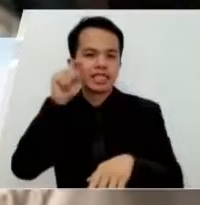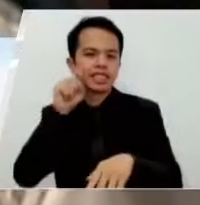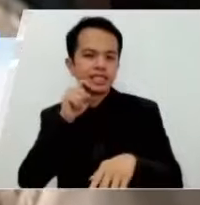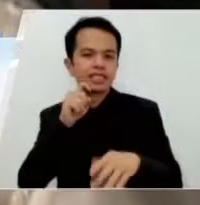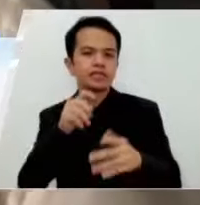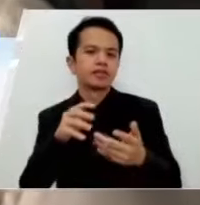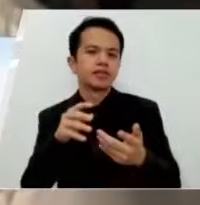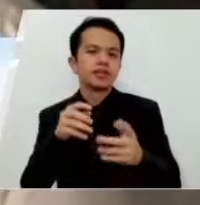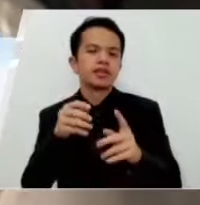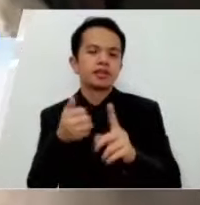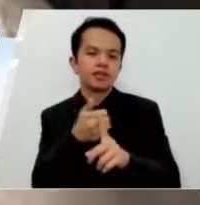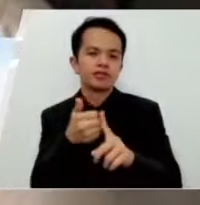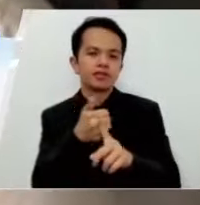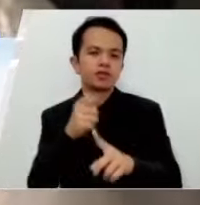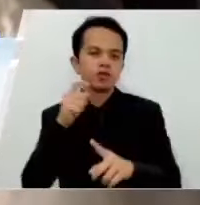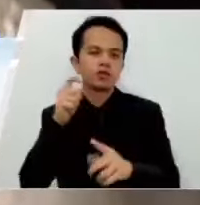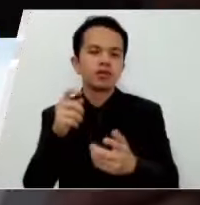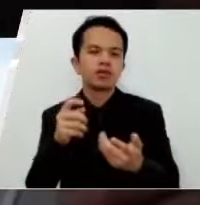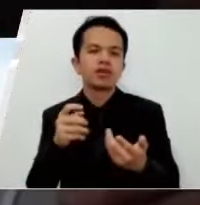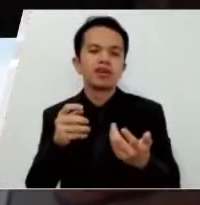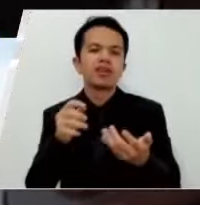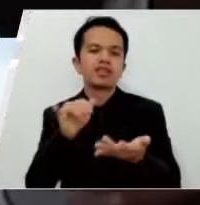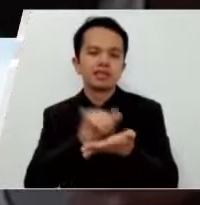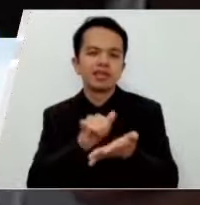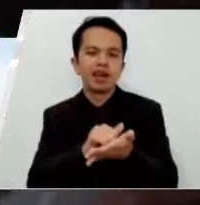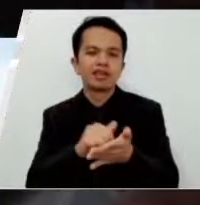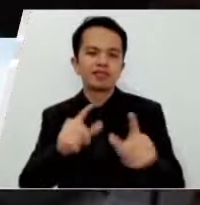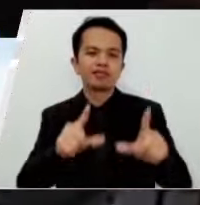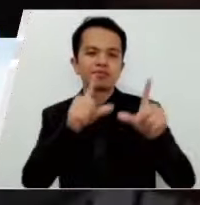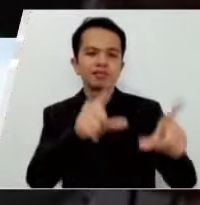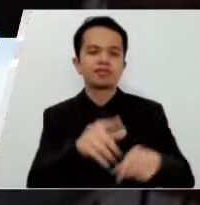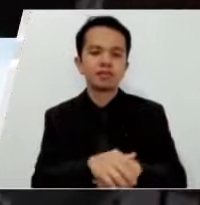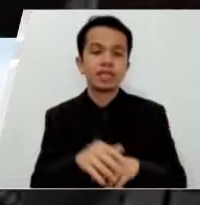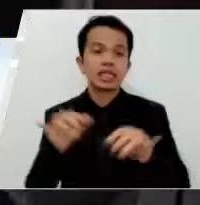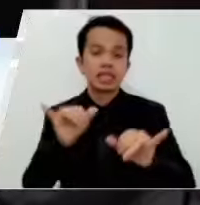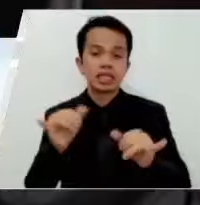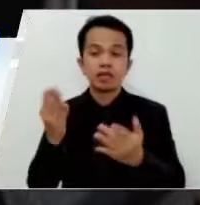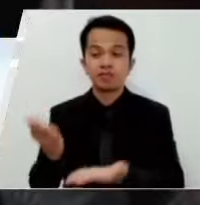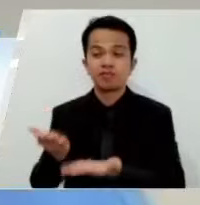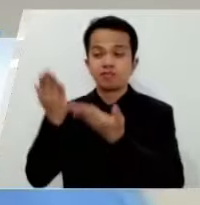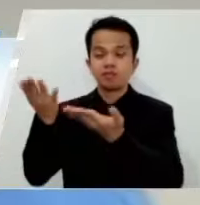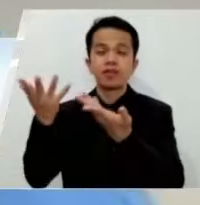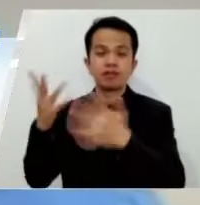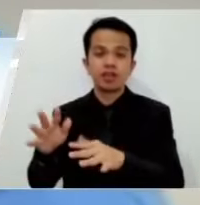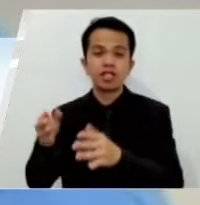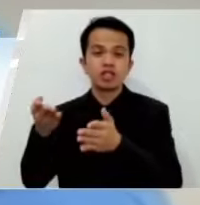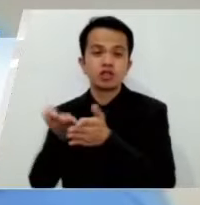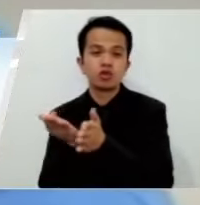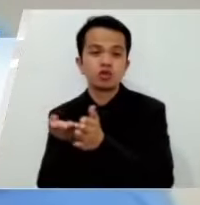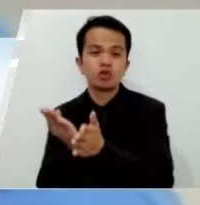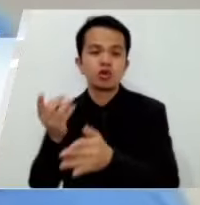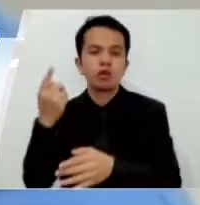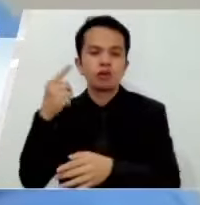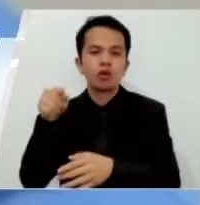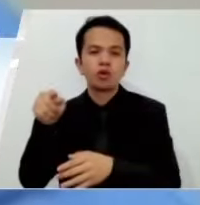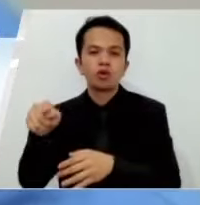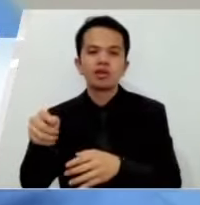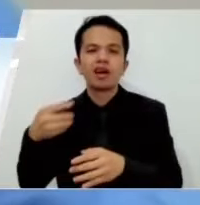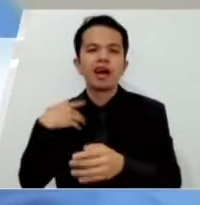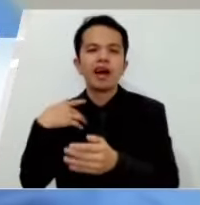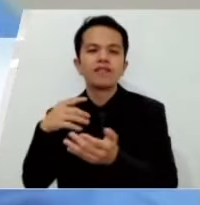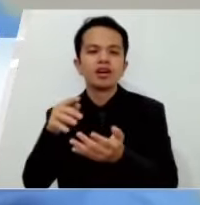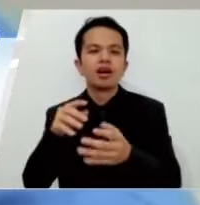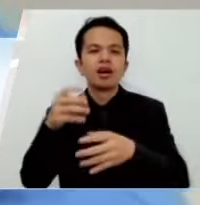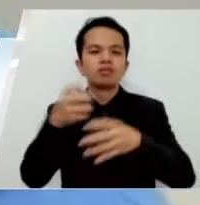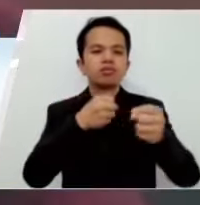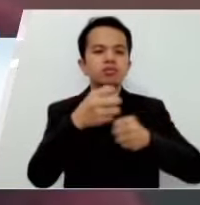warrant ng isang korte sa Davao. Nakahain din sa korte sa Pasig ang kasong qualified trafficking na ayon sa DOJ